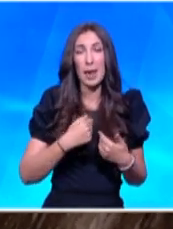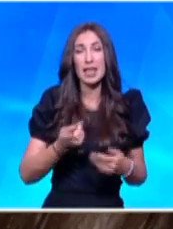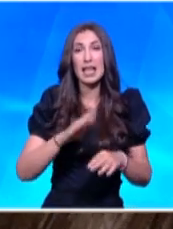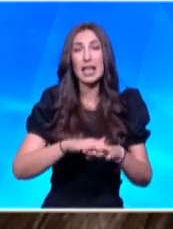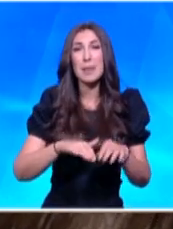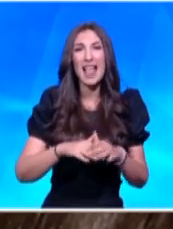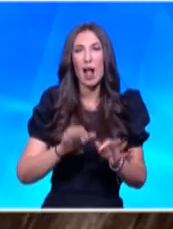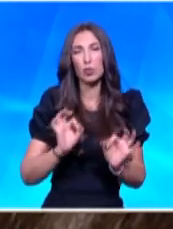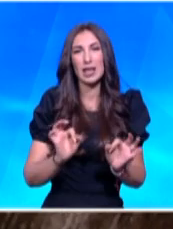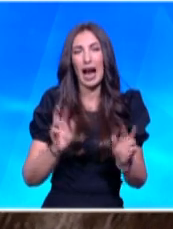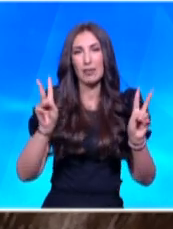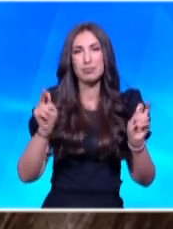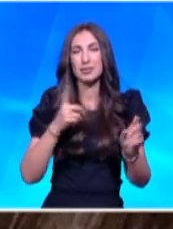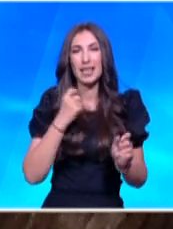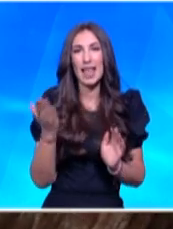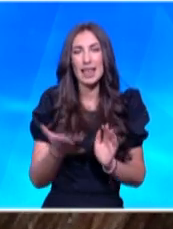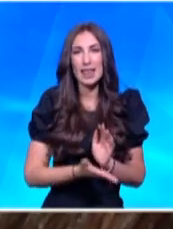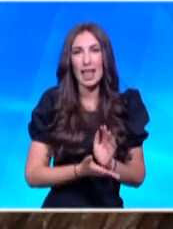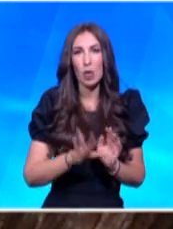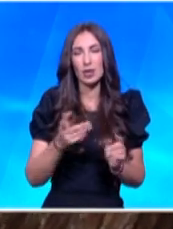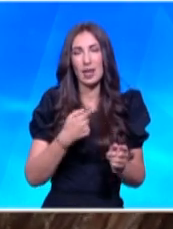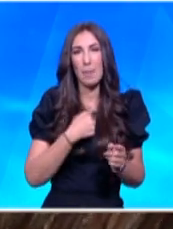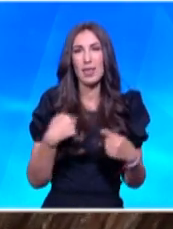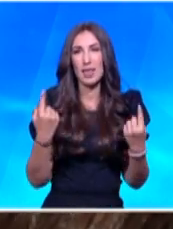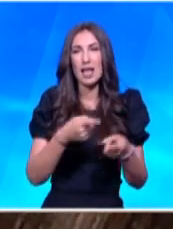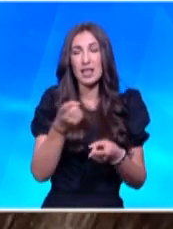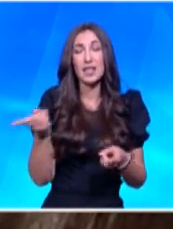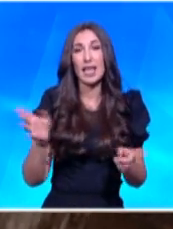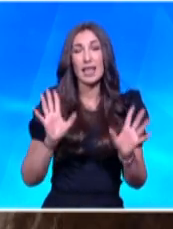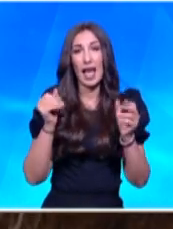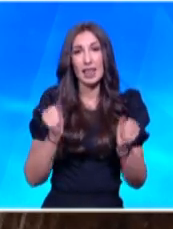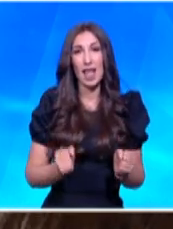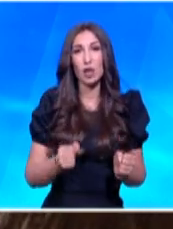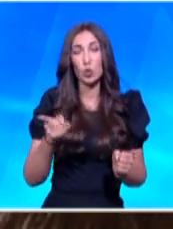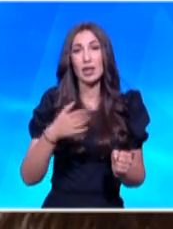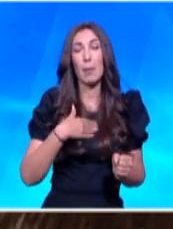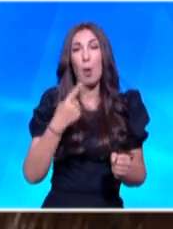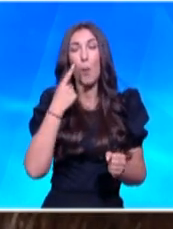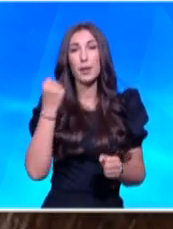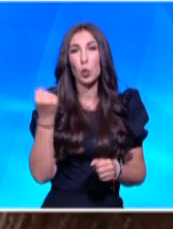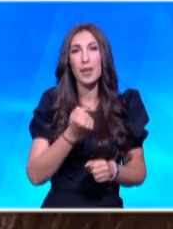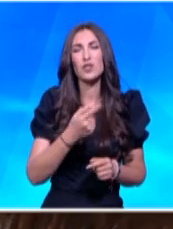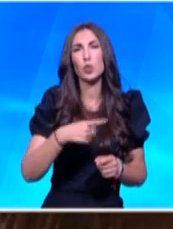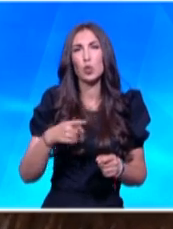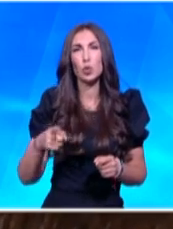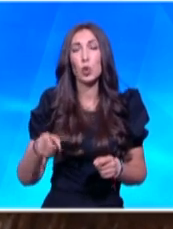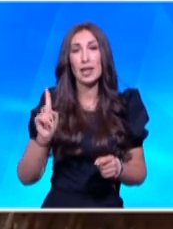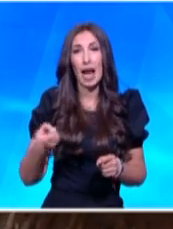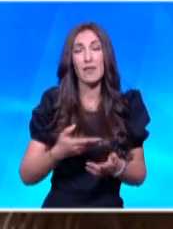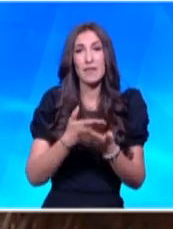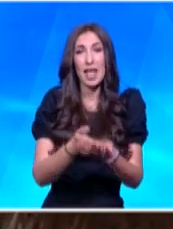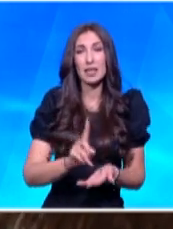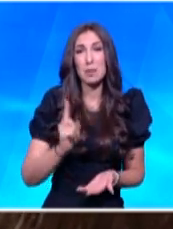криминалното наречено, което е за мен и за всеки един от вас е най-тежкото, защото там нали, има опити за убийство и така нататък, то да бъде внесено